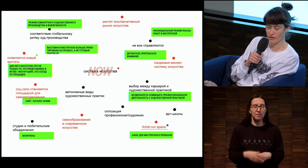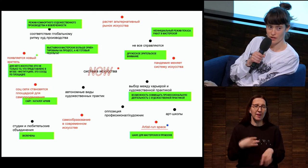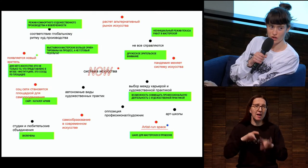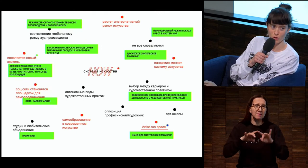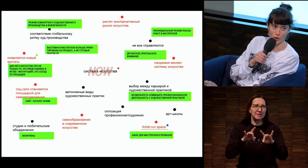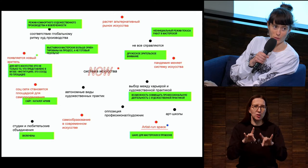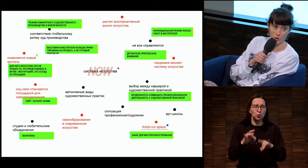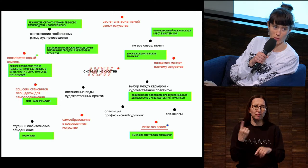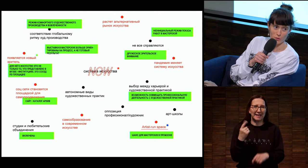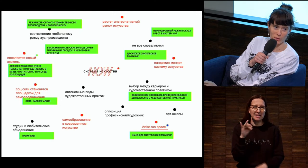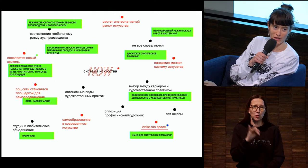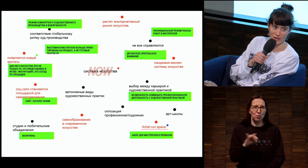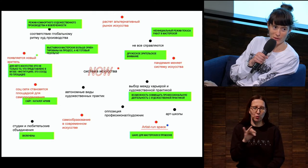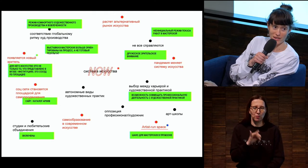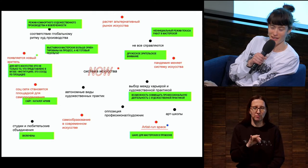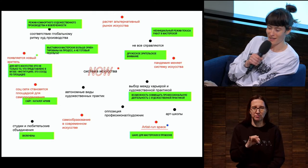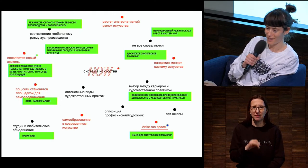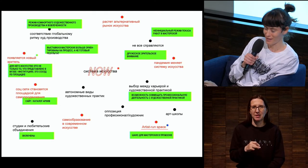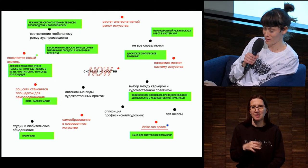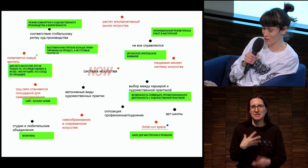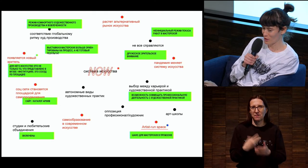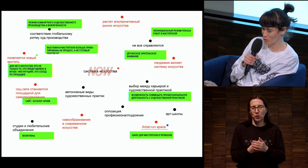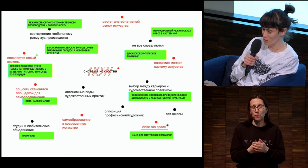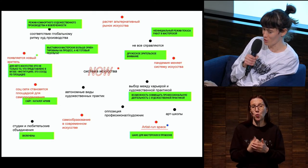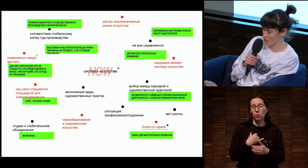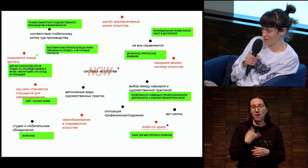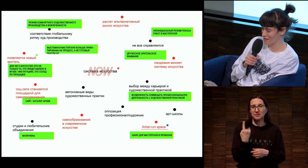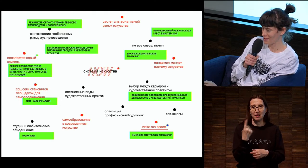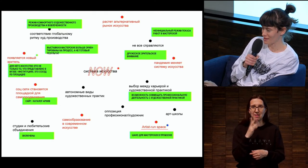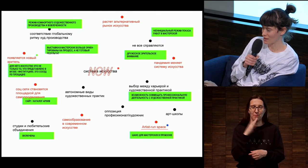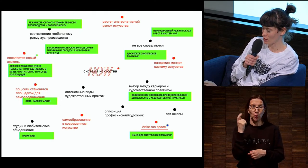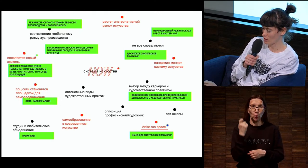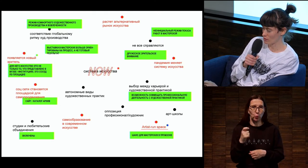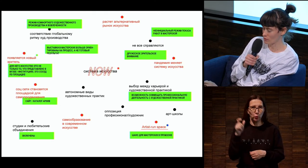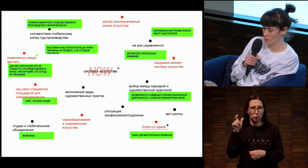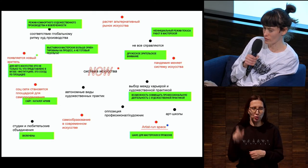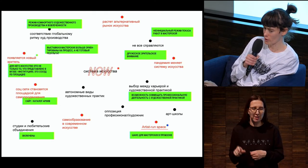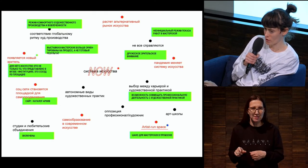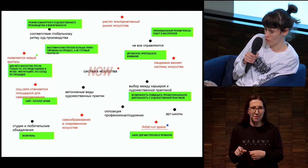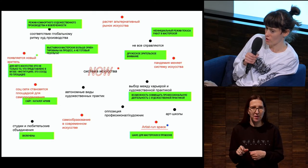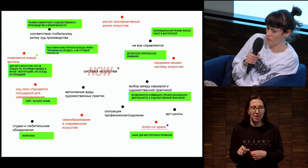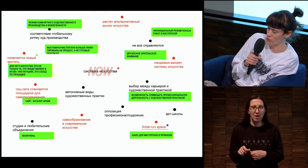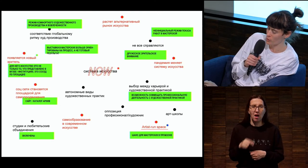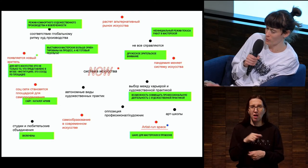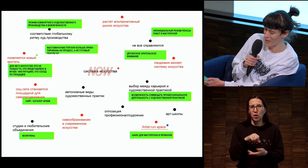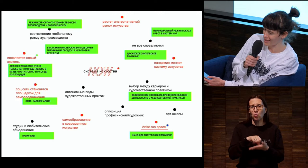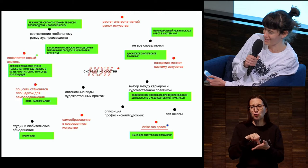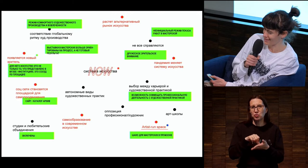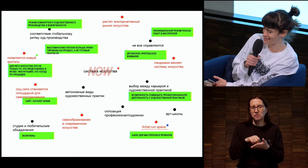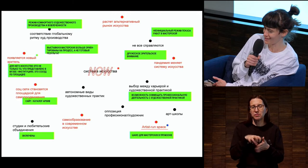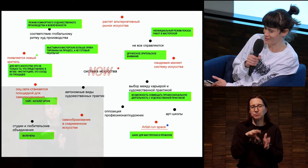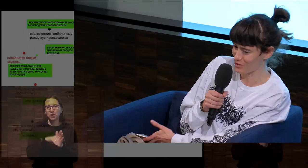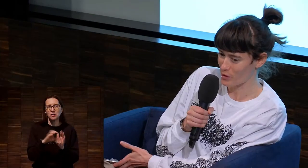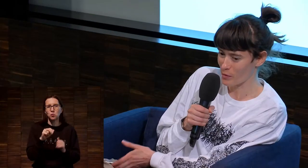Расскажу, наверное, историю, может быть, давай. Про Иру. У нас одна художница, которая вообще-то участвовала